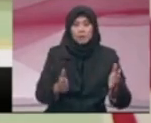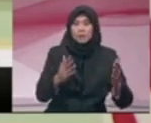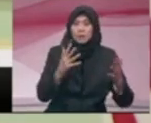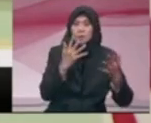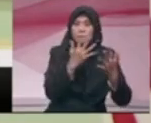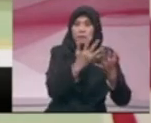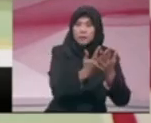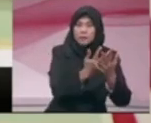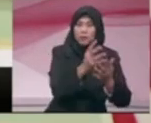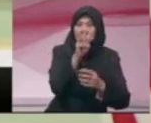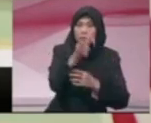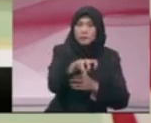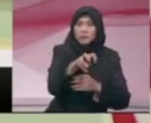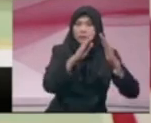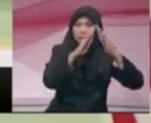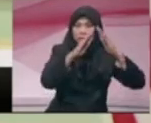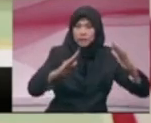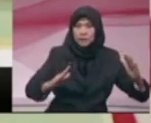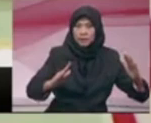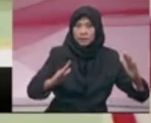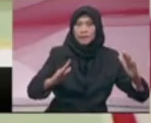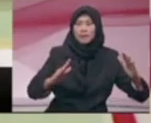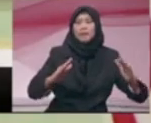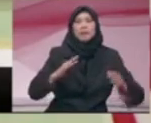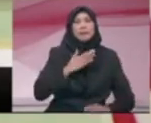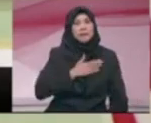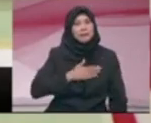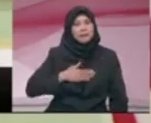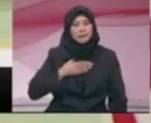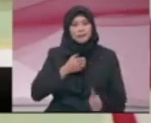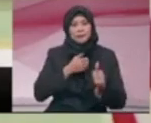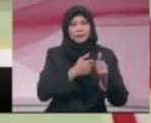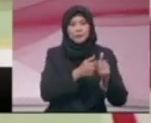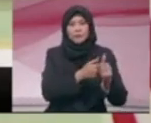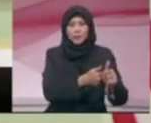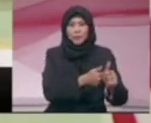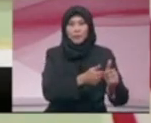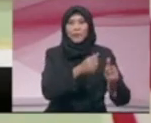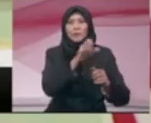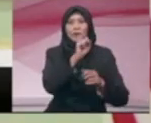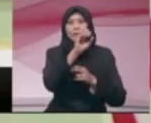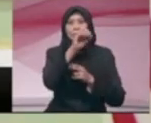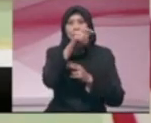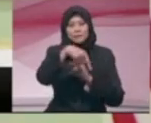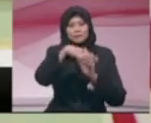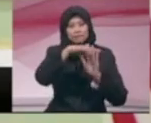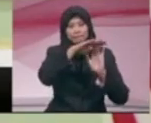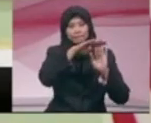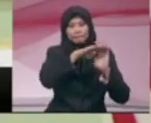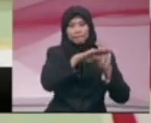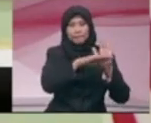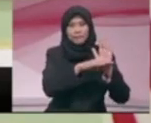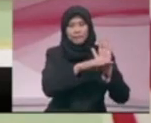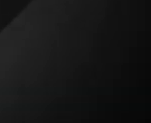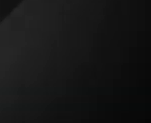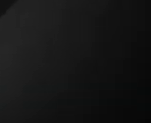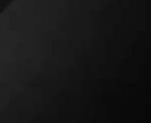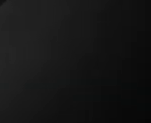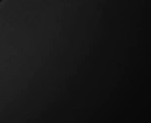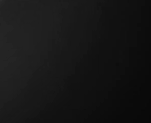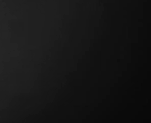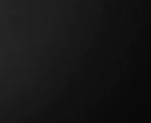di rumah, perlu mematuhi setiap SOP yang dikeluarkan oleh pihak kerajaan.